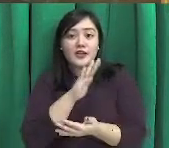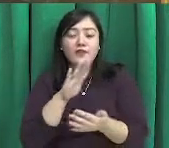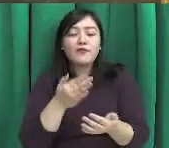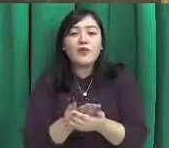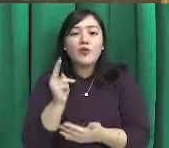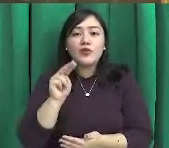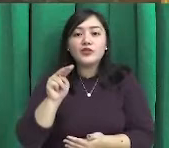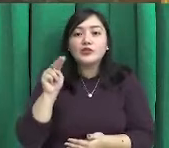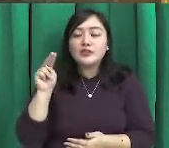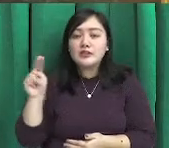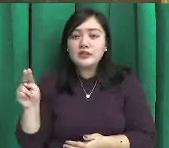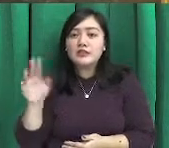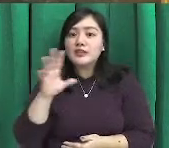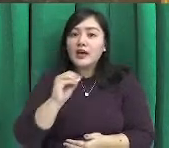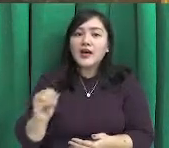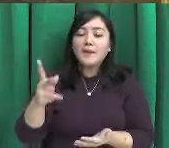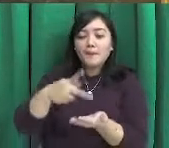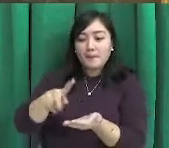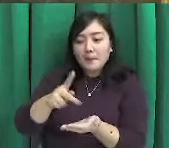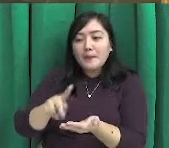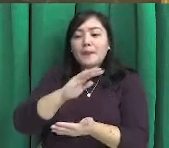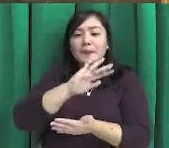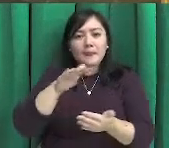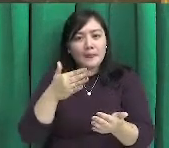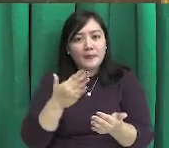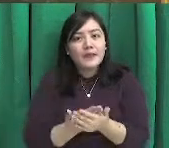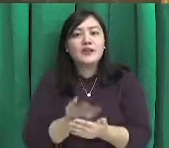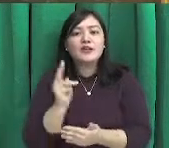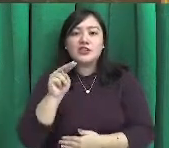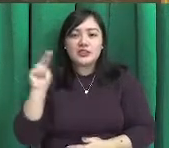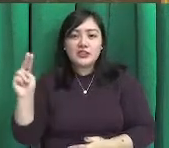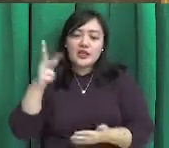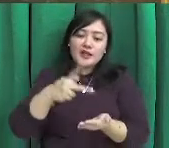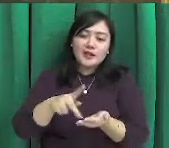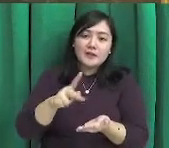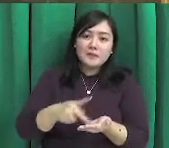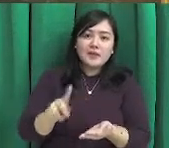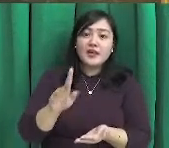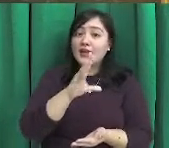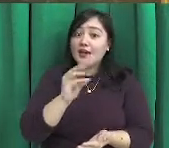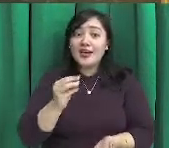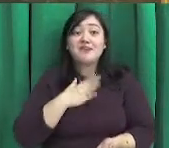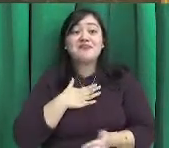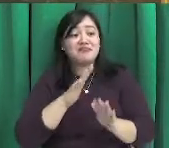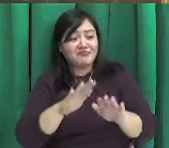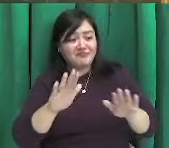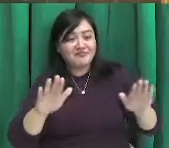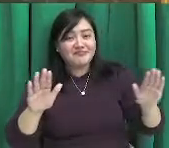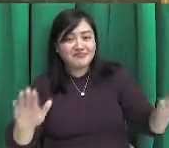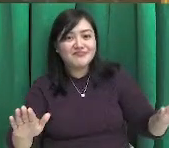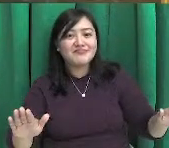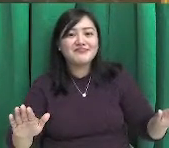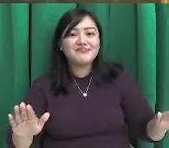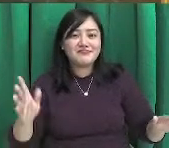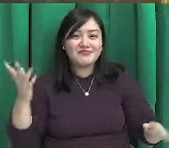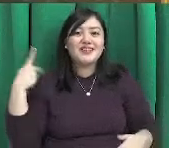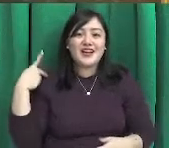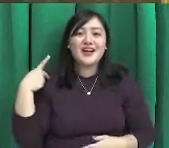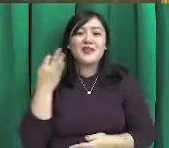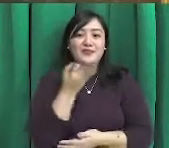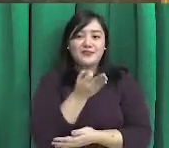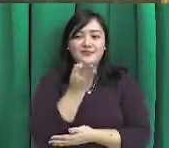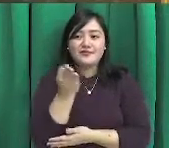3 years yung mga amortization. Wow. Ang mga anak ko po ay nagagatas pa, nag-aaral pa yung iba